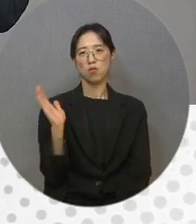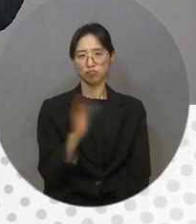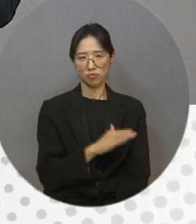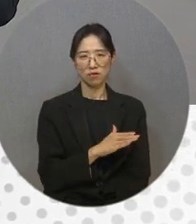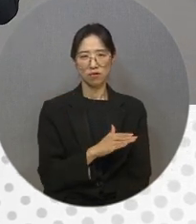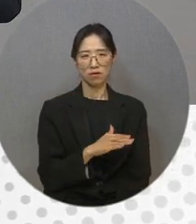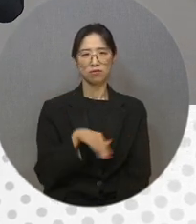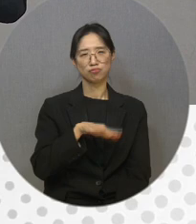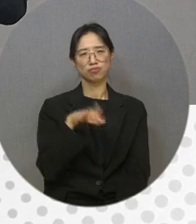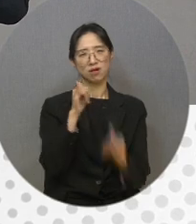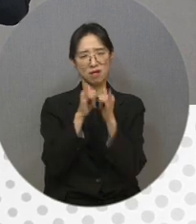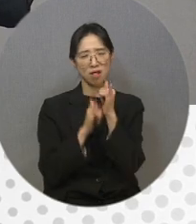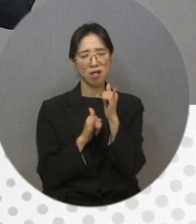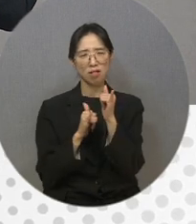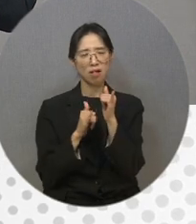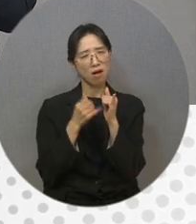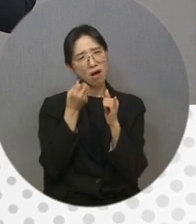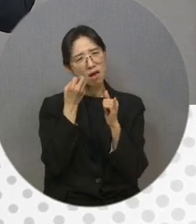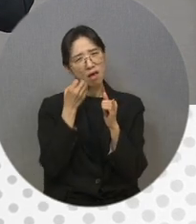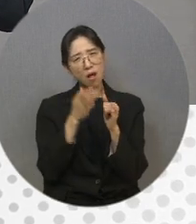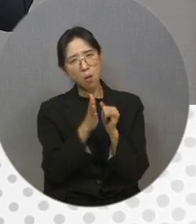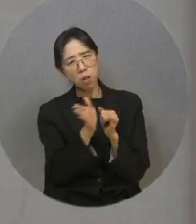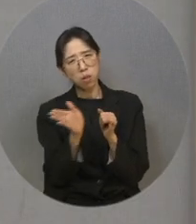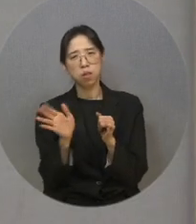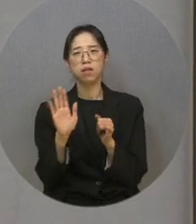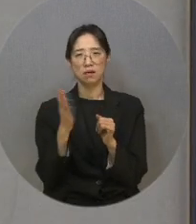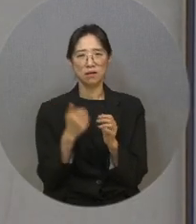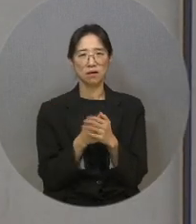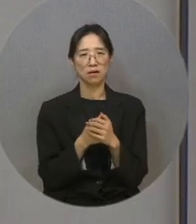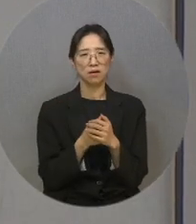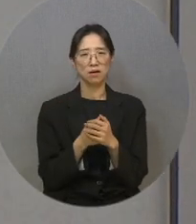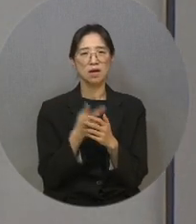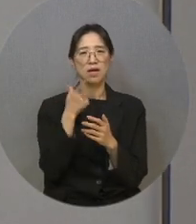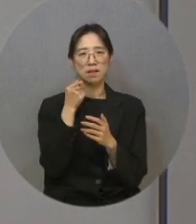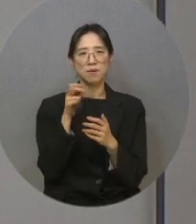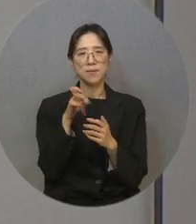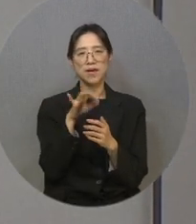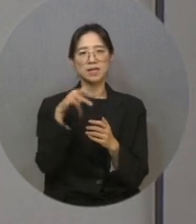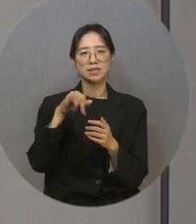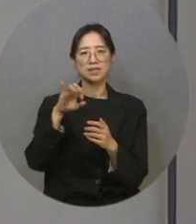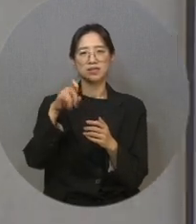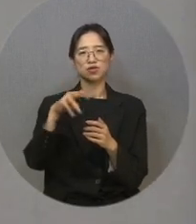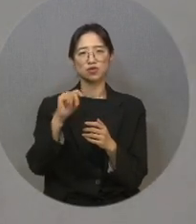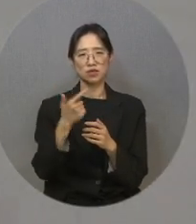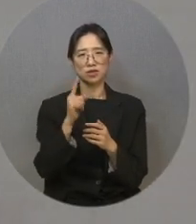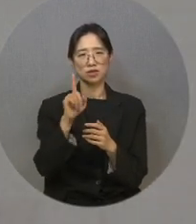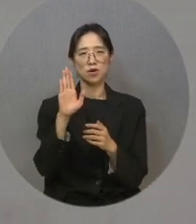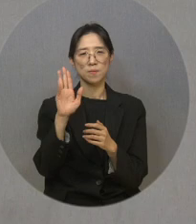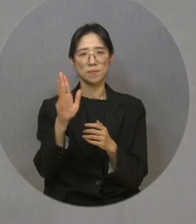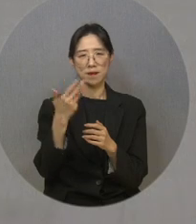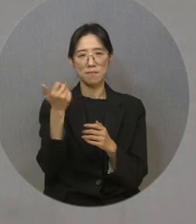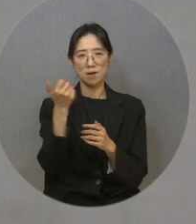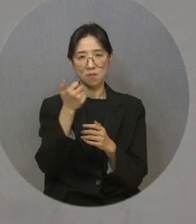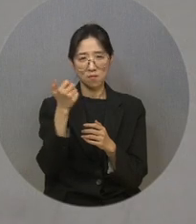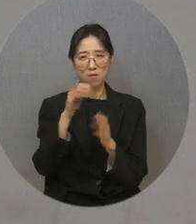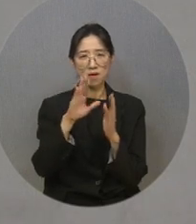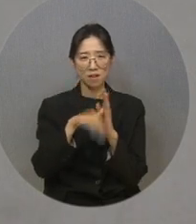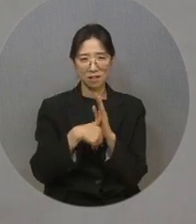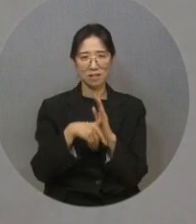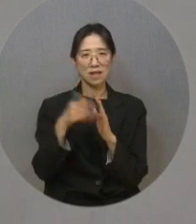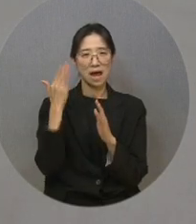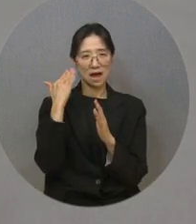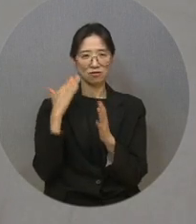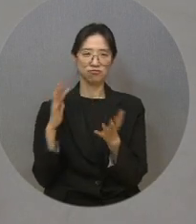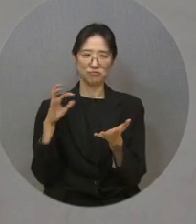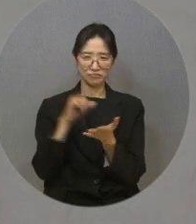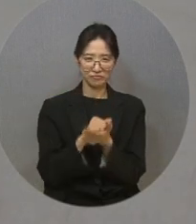1885년부터 우리 역사는 왜곡되기 시작합니다. 일본이 메이지 유신을 통해서 1850년 메이지 유신을 통해서 한국을